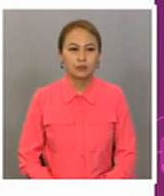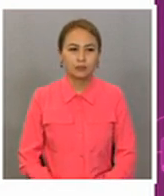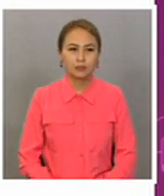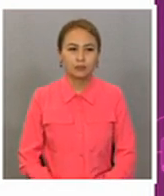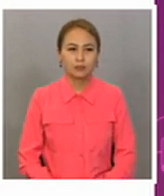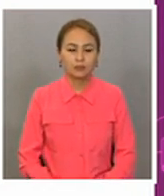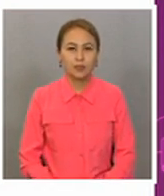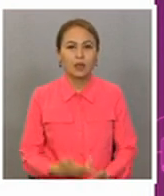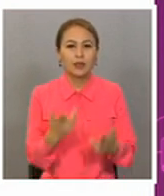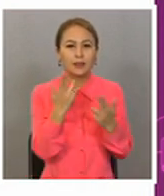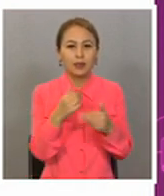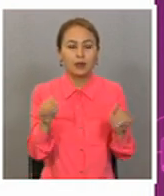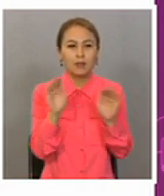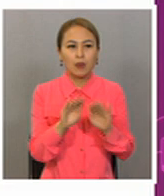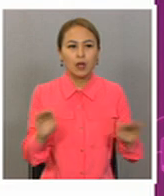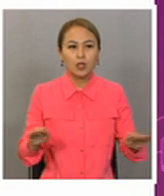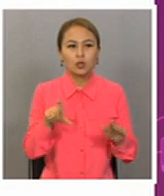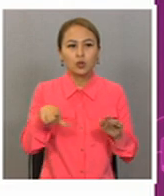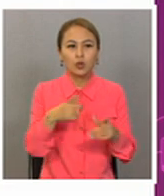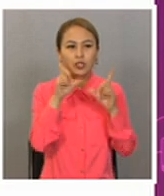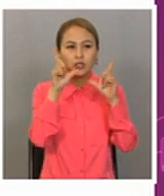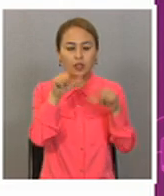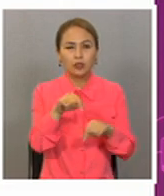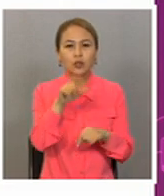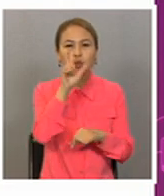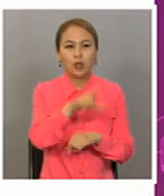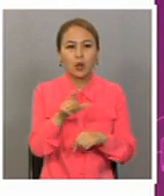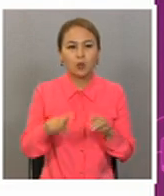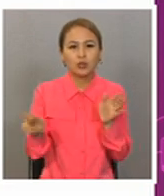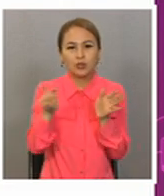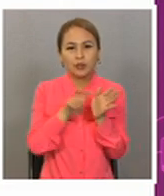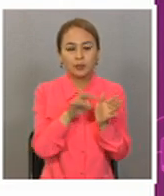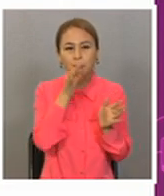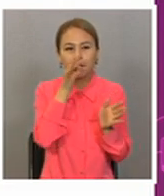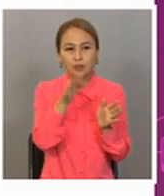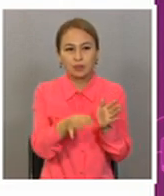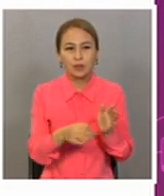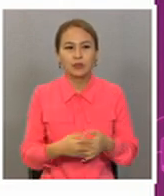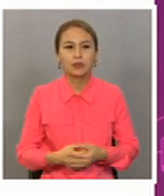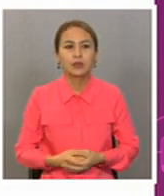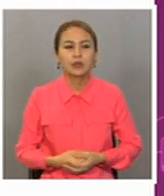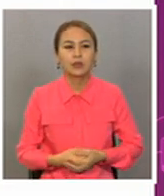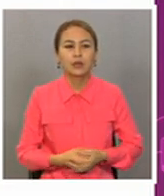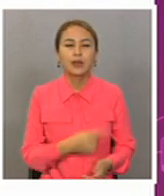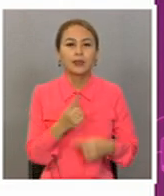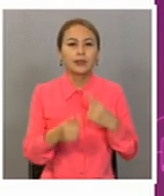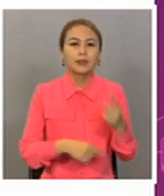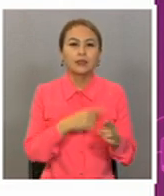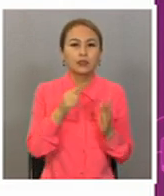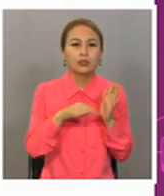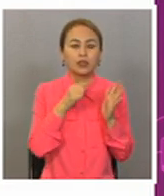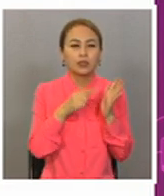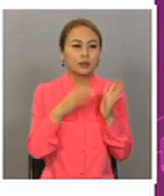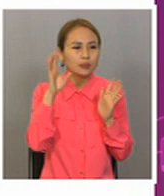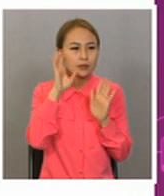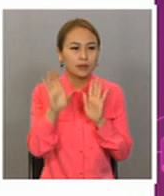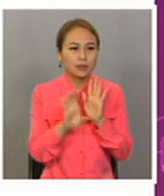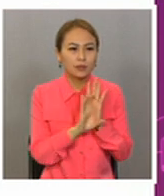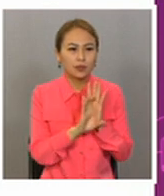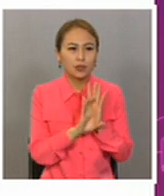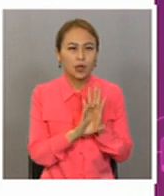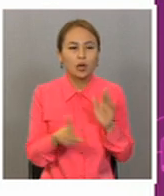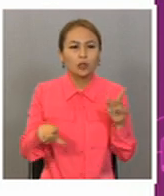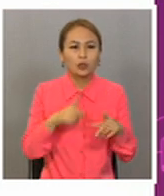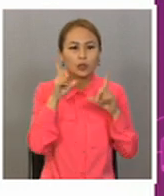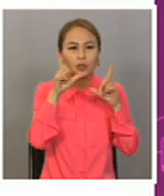Я балалар, жолға шығатын адамды жолаушы дейміз. Келесі сұрақты тыңдай қойыңдар.